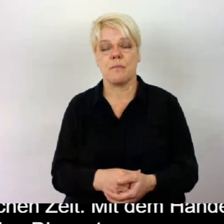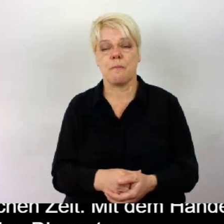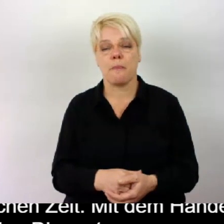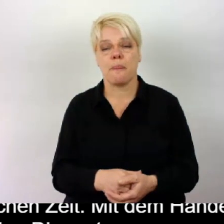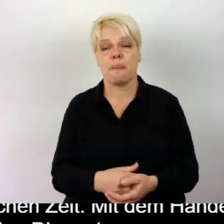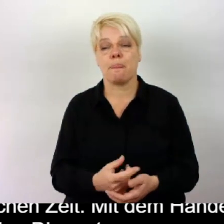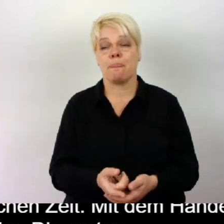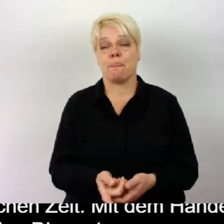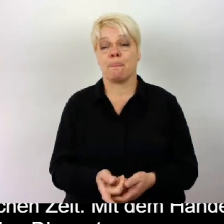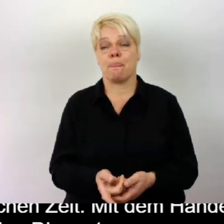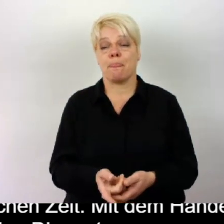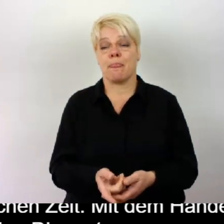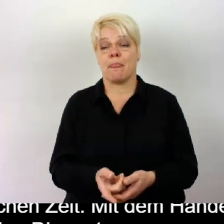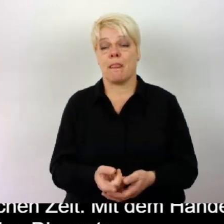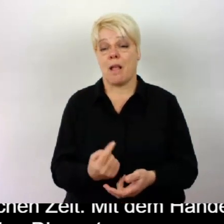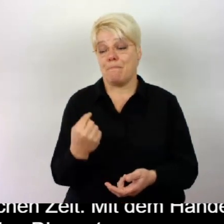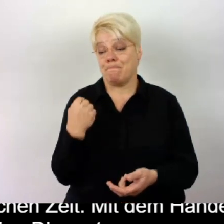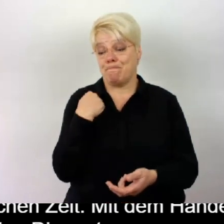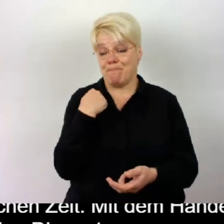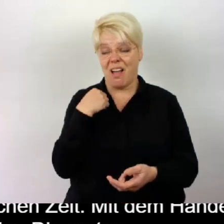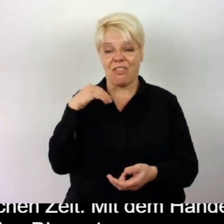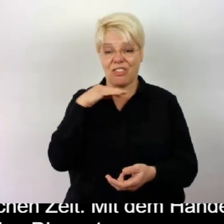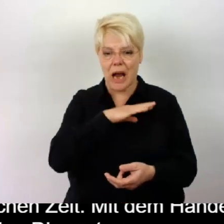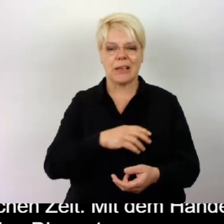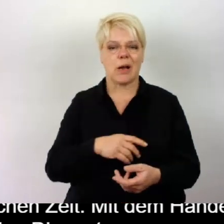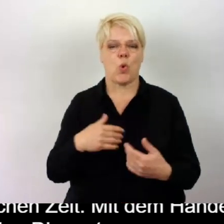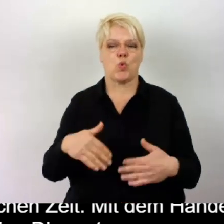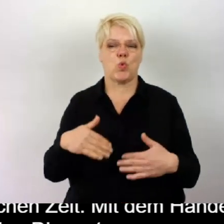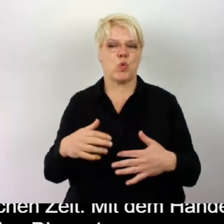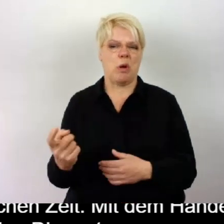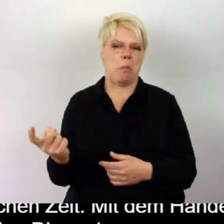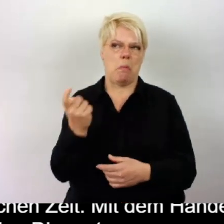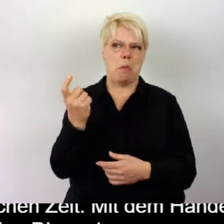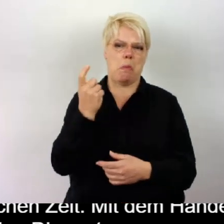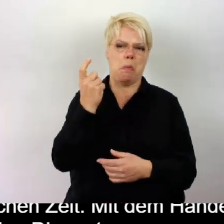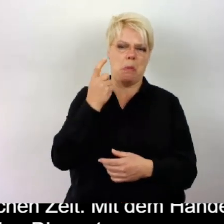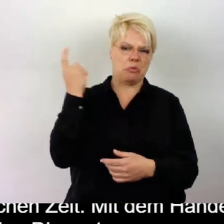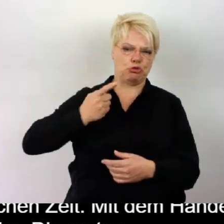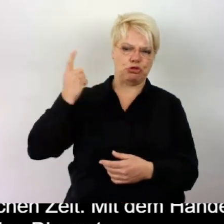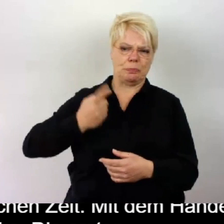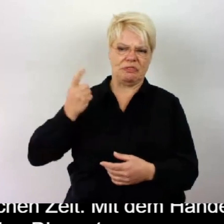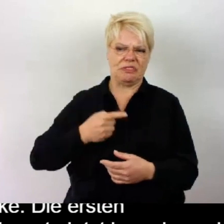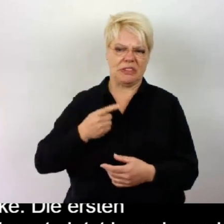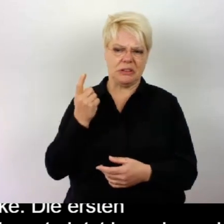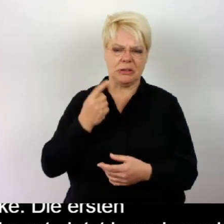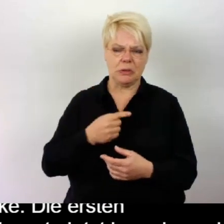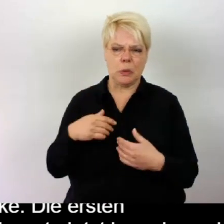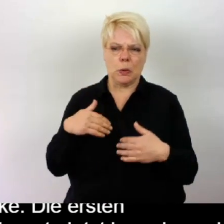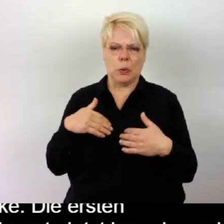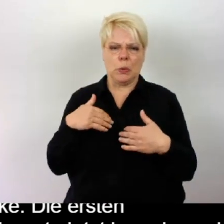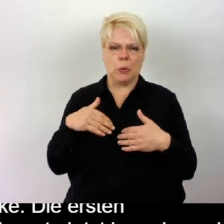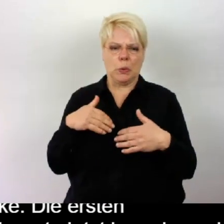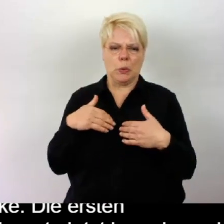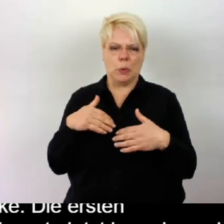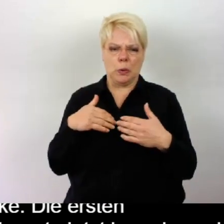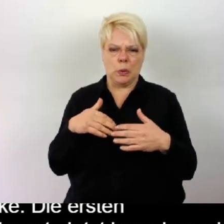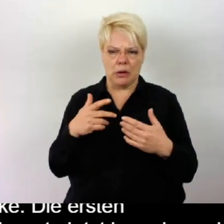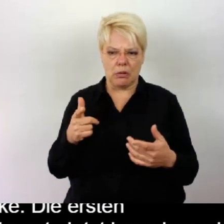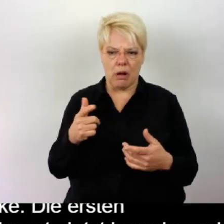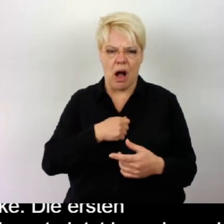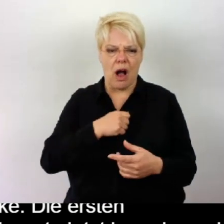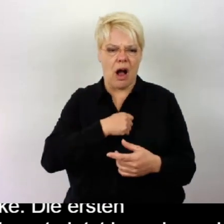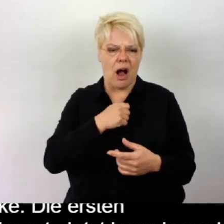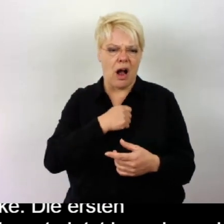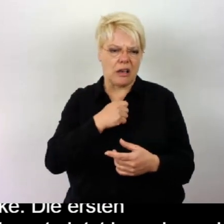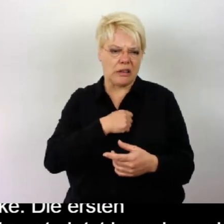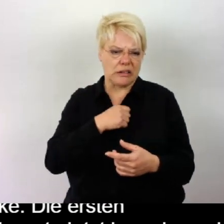mit Freuden jedes Mal erwarte und da wirklich schon alles erlebt habe an spannenden Einschätzungen meiner Person. Wir